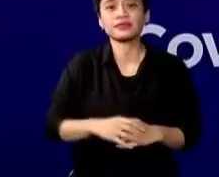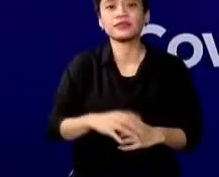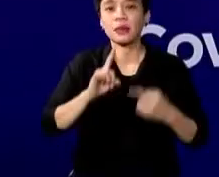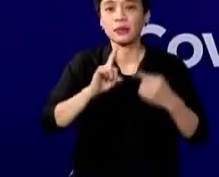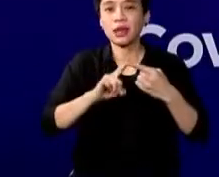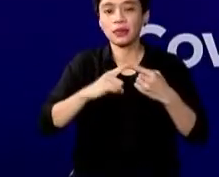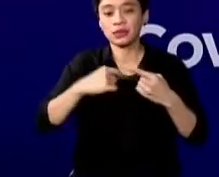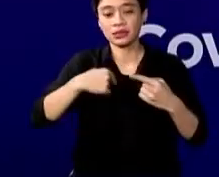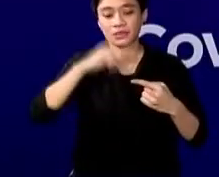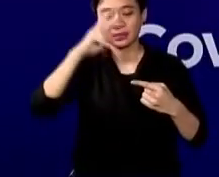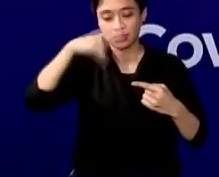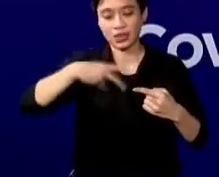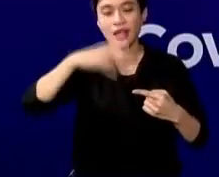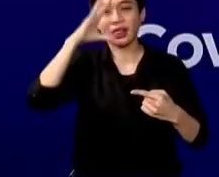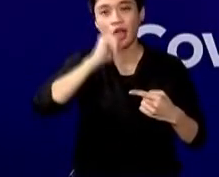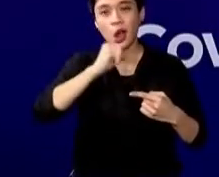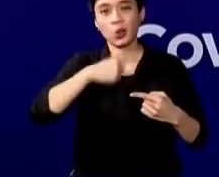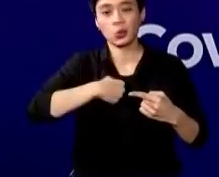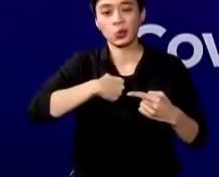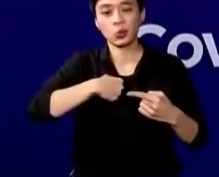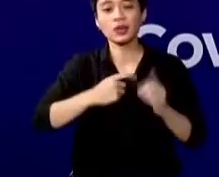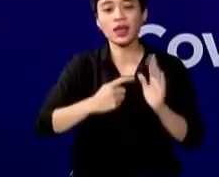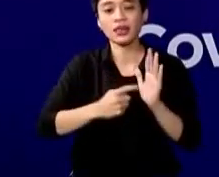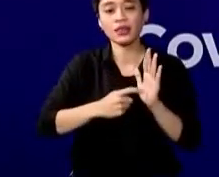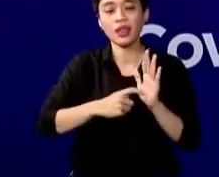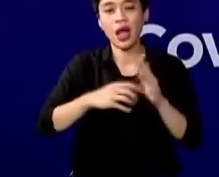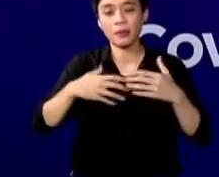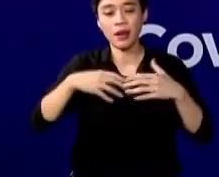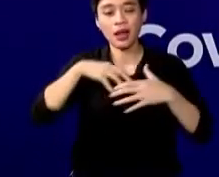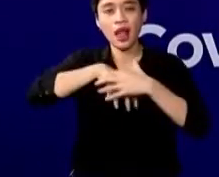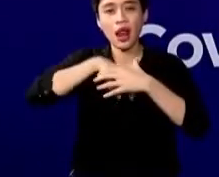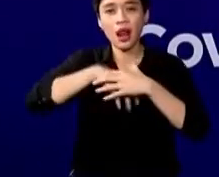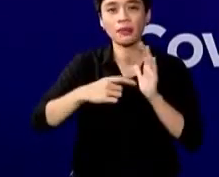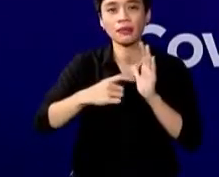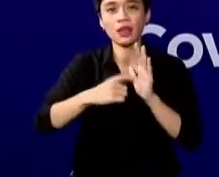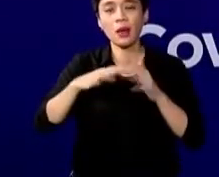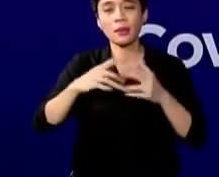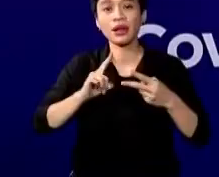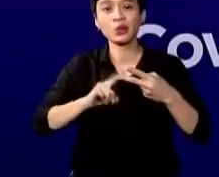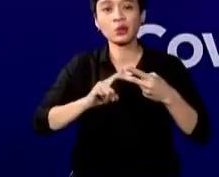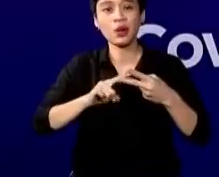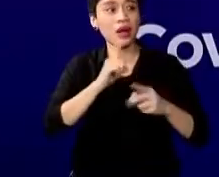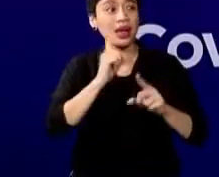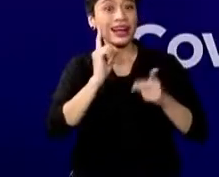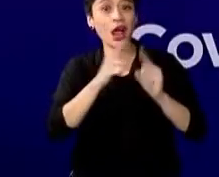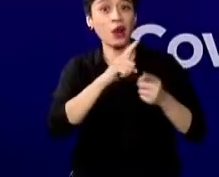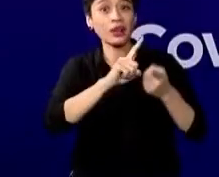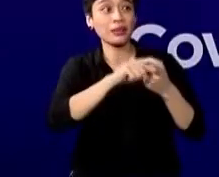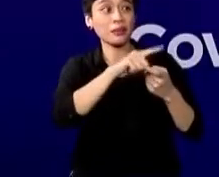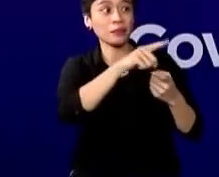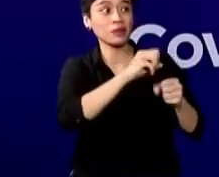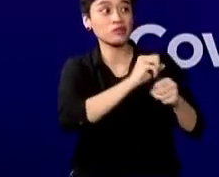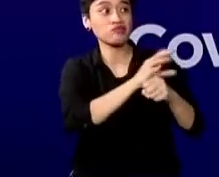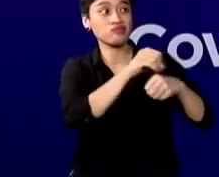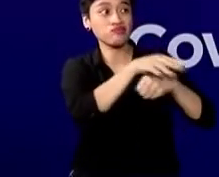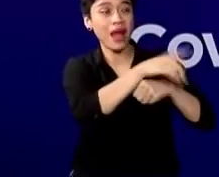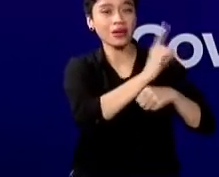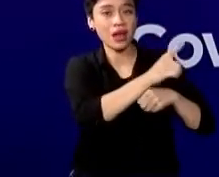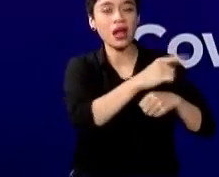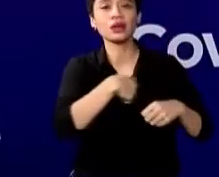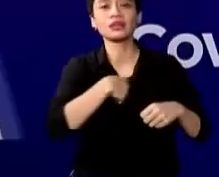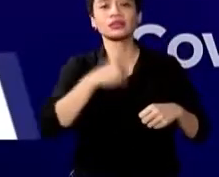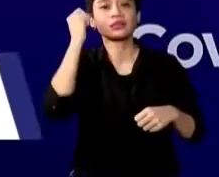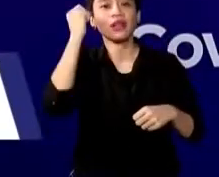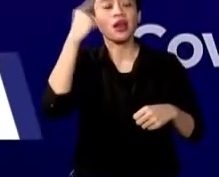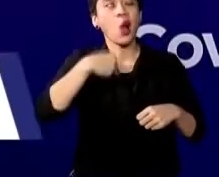kedua dia harus mengenali kontak erat bilamana ada gejala di dalam diri dia dan untuk memutuskan rantai